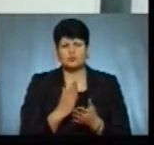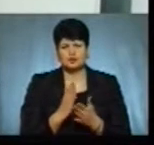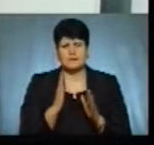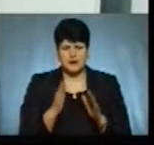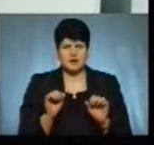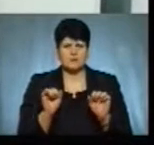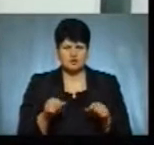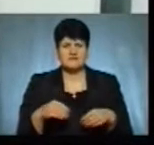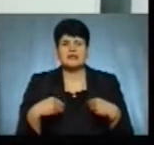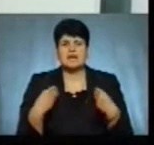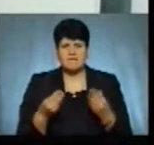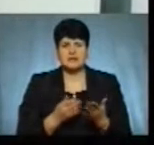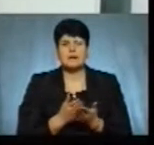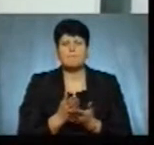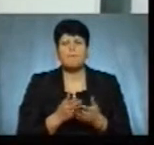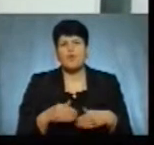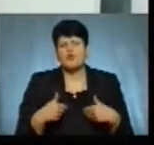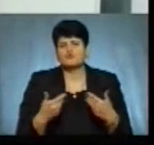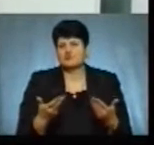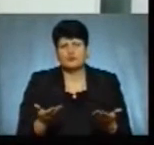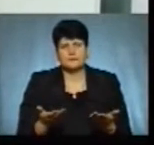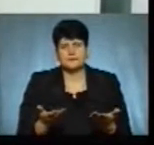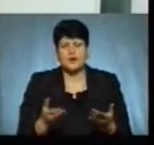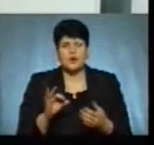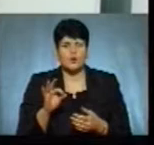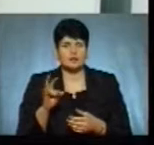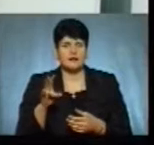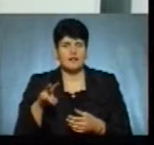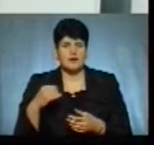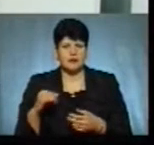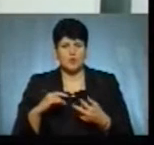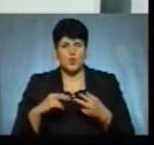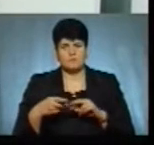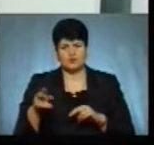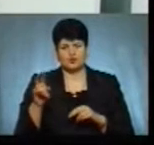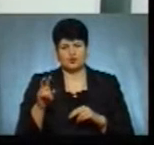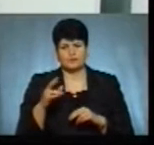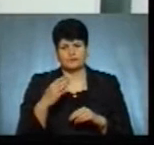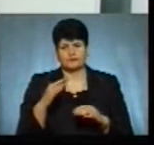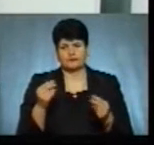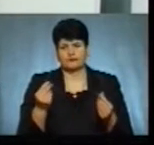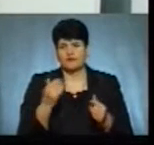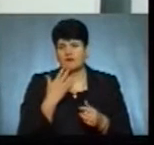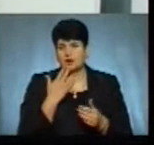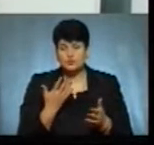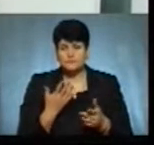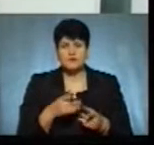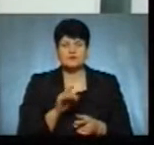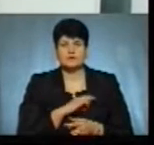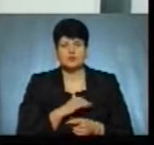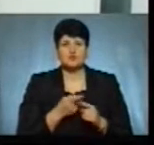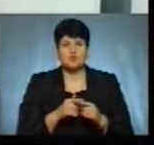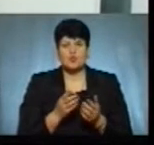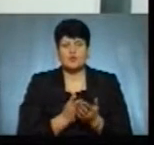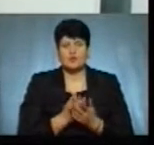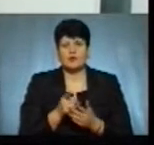можливість давати послуги онлайн-обміну валют. Єдине, що для того, щоб скористатися послугою онлайн-обміну валют, ви повинні